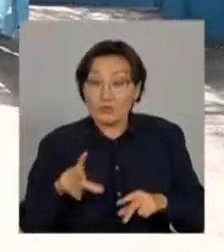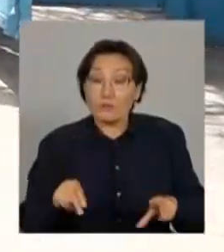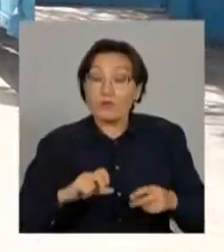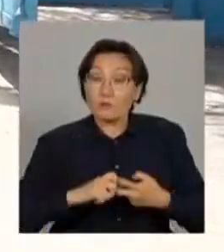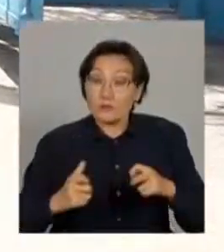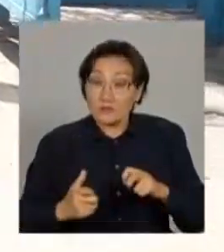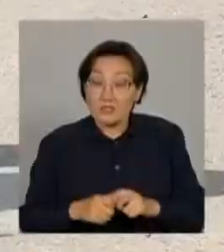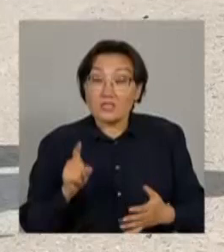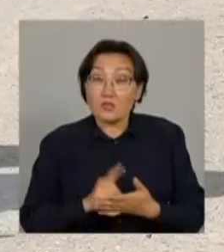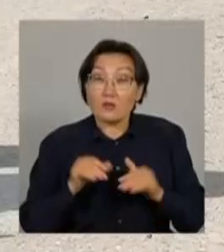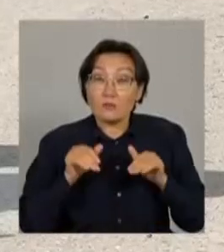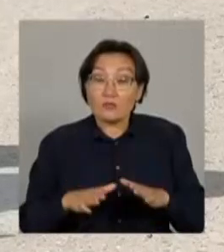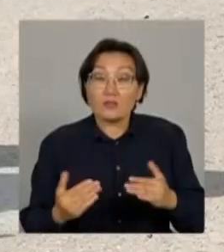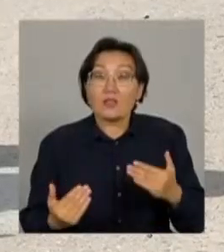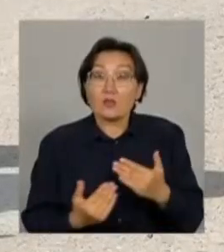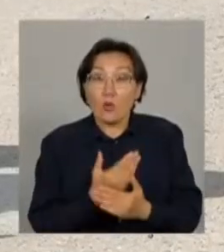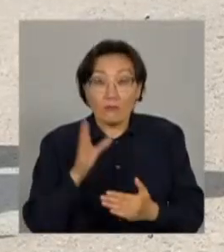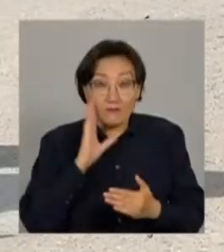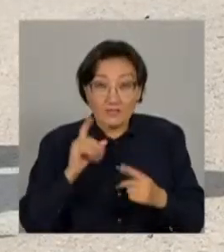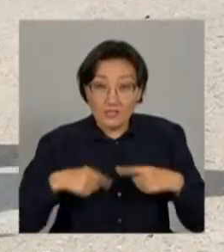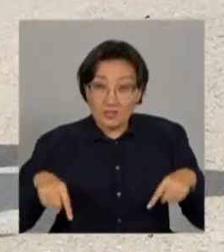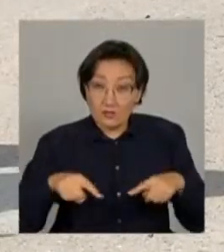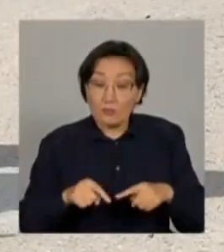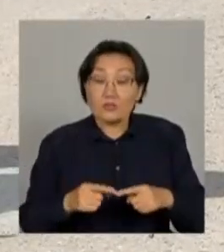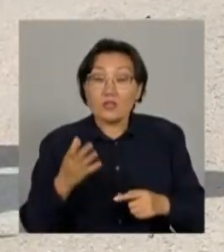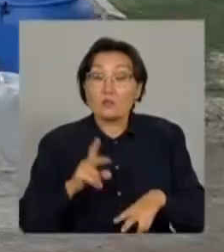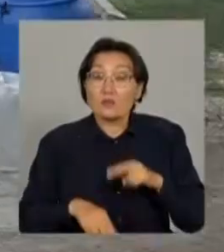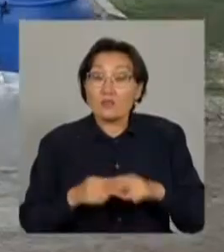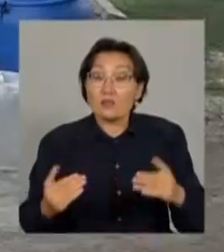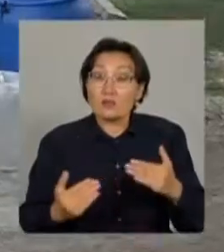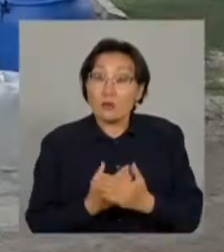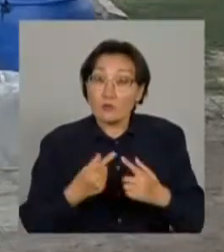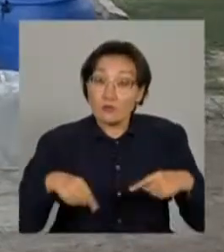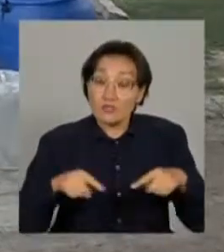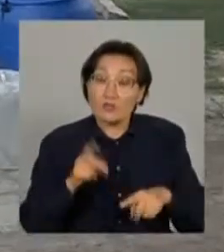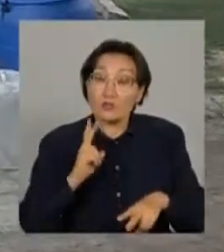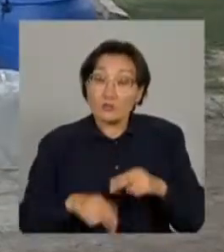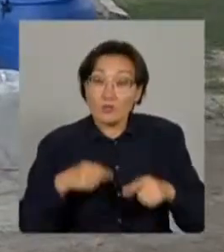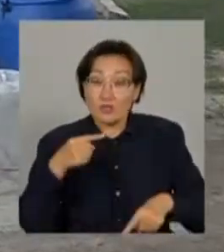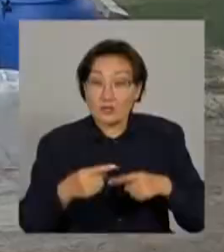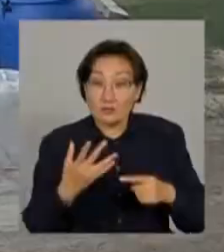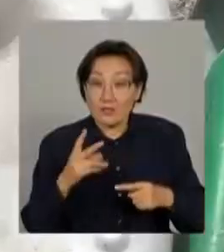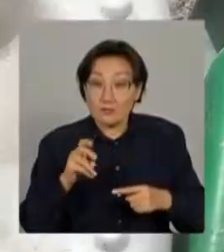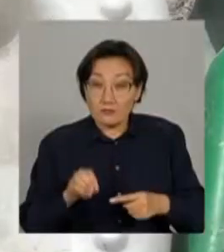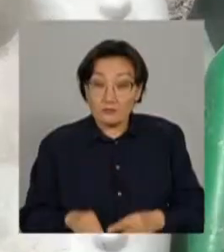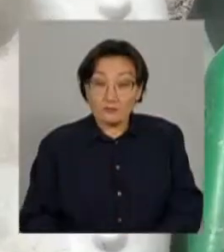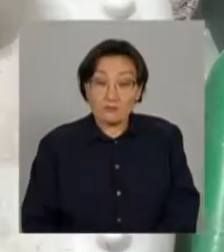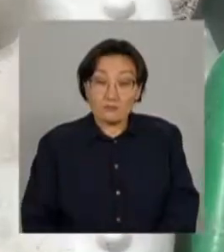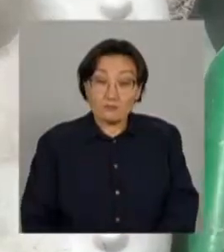с водой должна решить новая водозаборная станция. Вот только строительство нового объекта завершится через 5 лет.